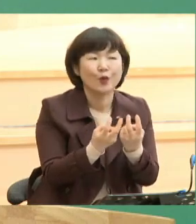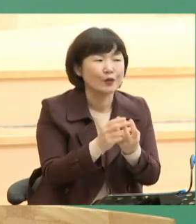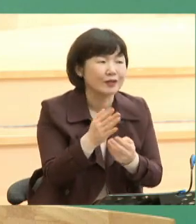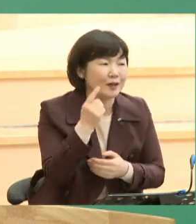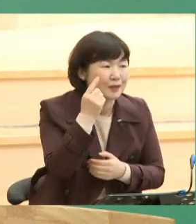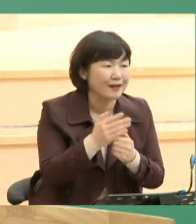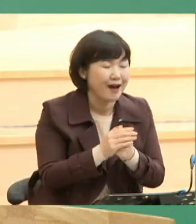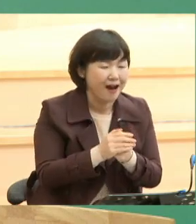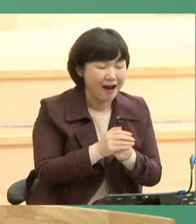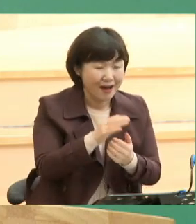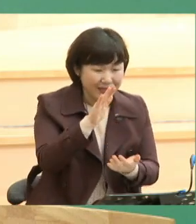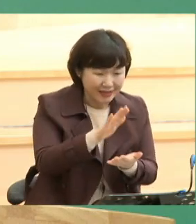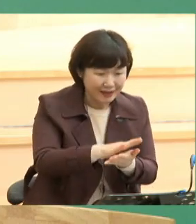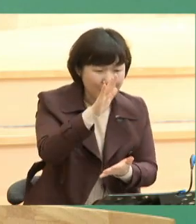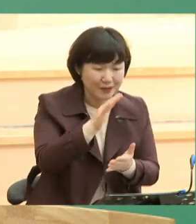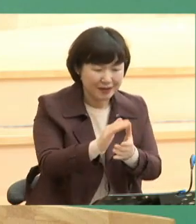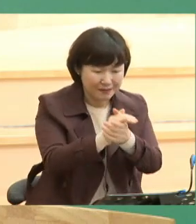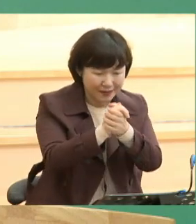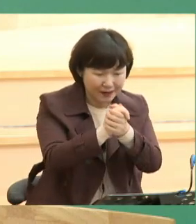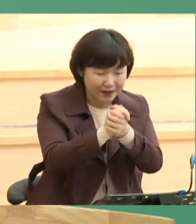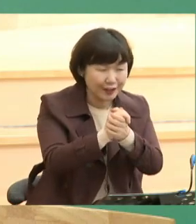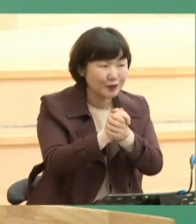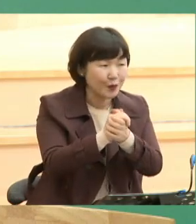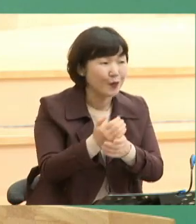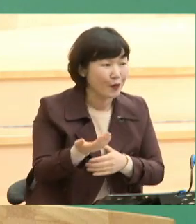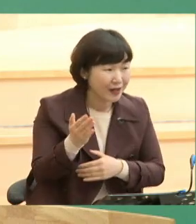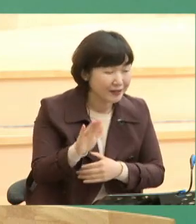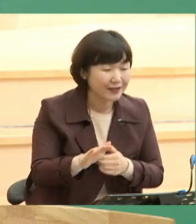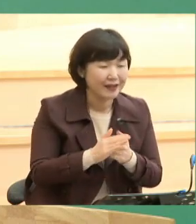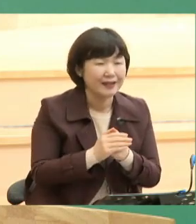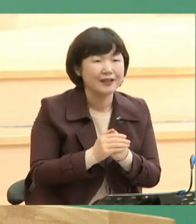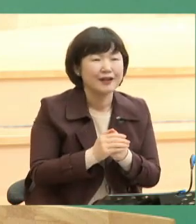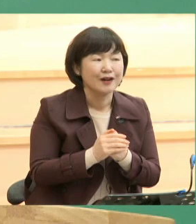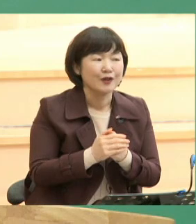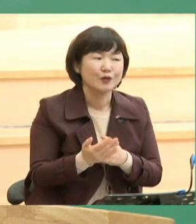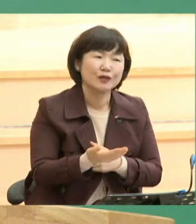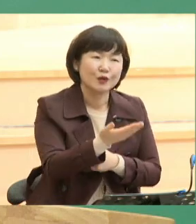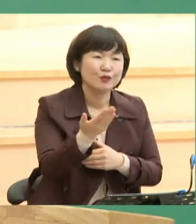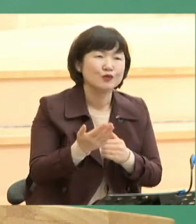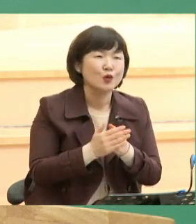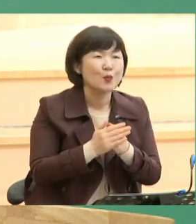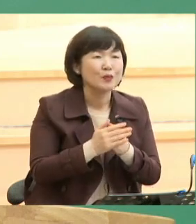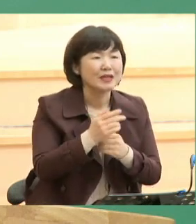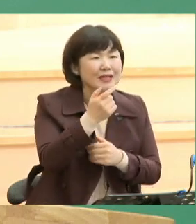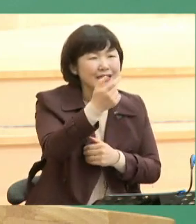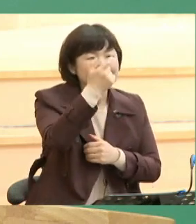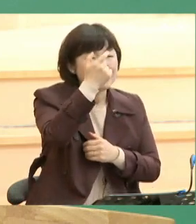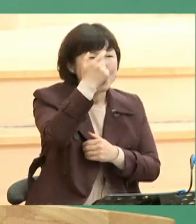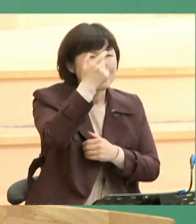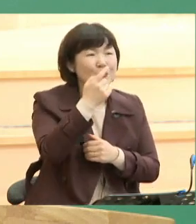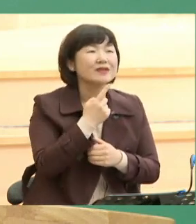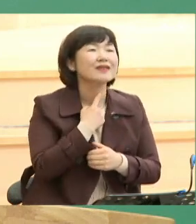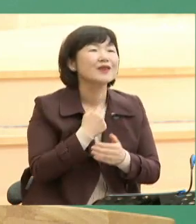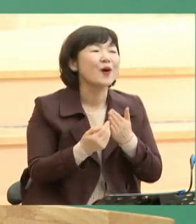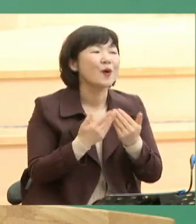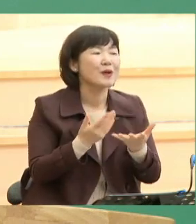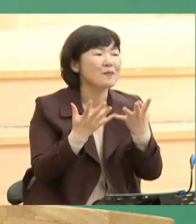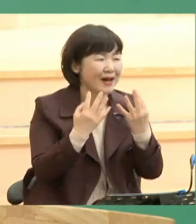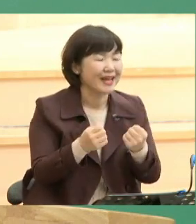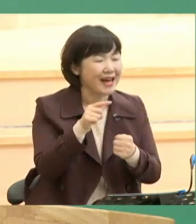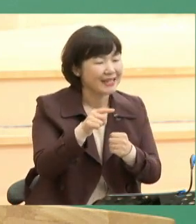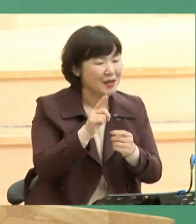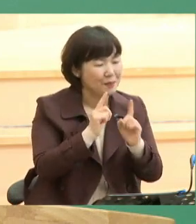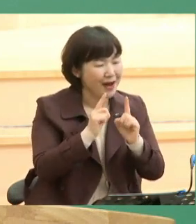열심히 기도해 그런데 여러분 아십니까 기도를 좀 알아야 이마로 오해 하지 않는데 그러면